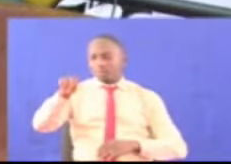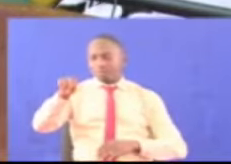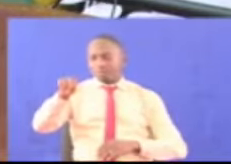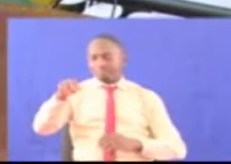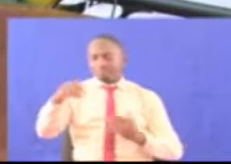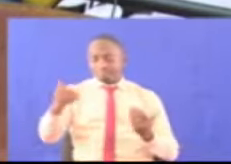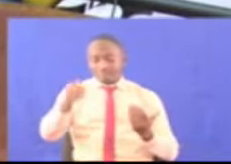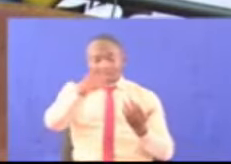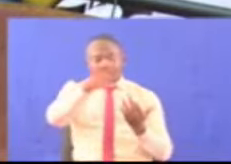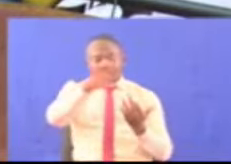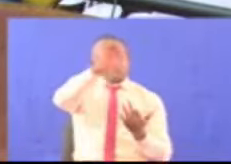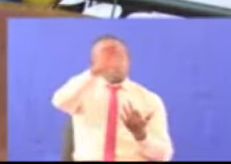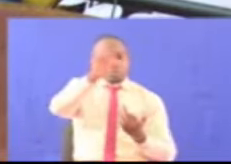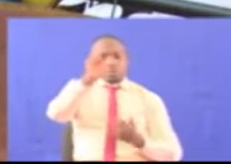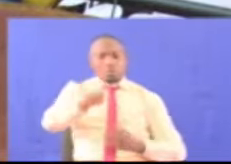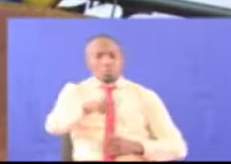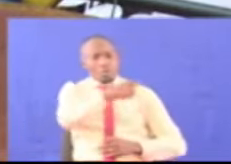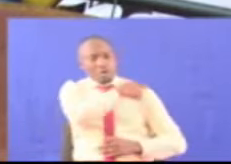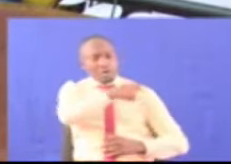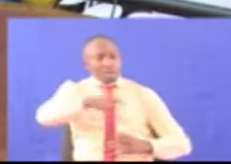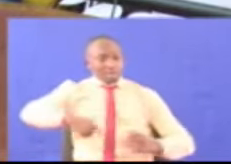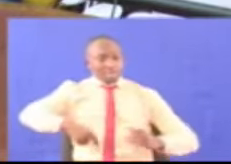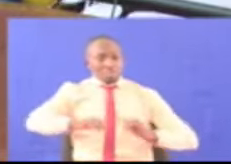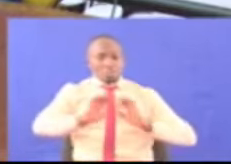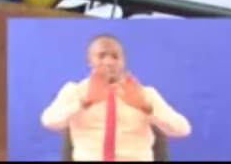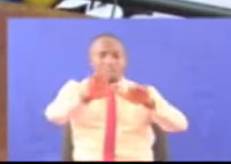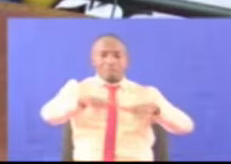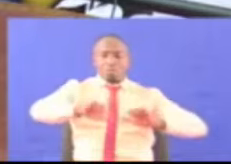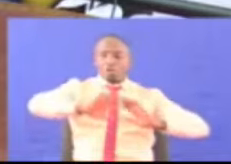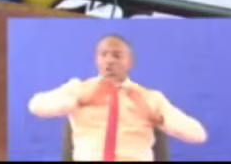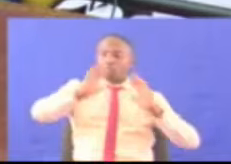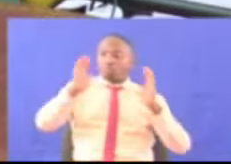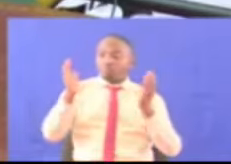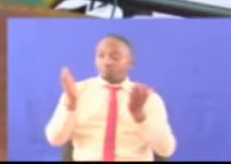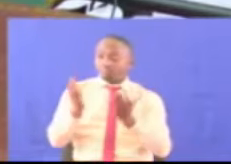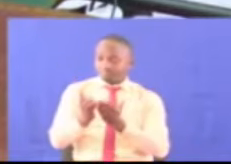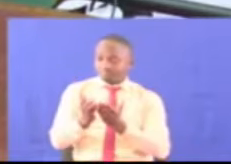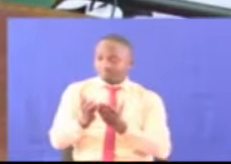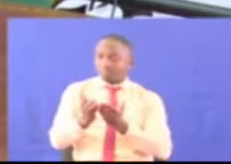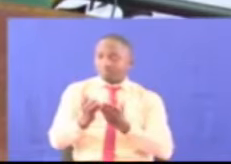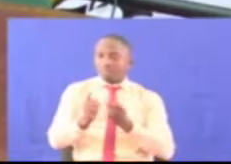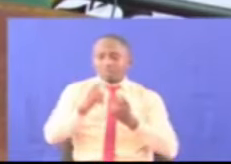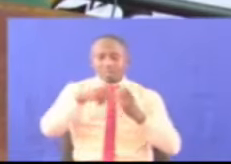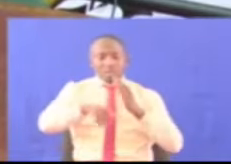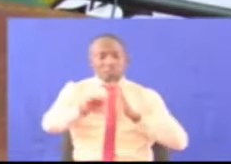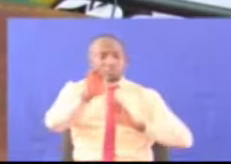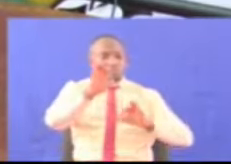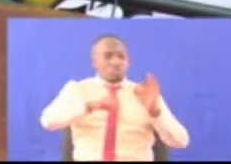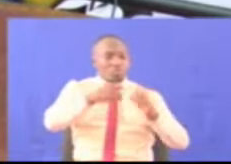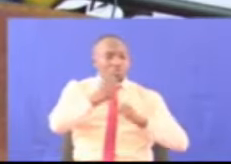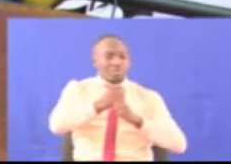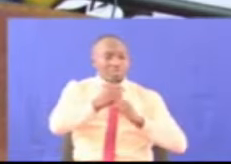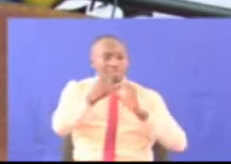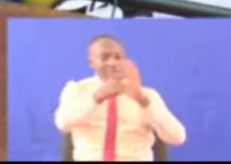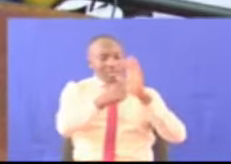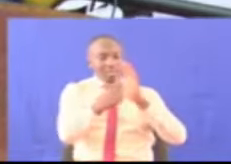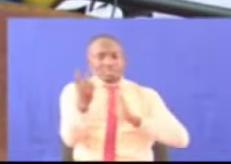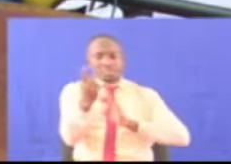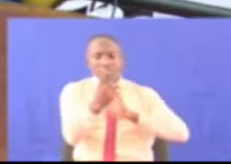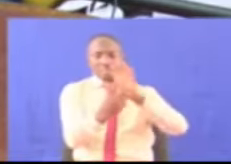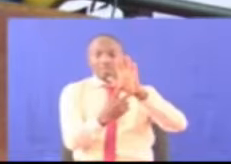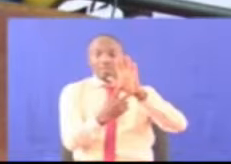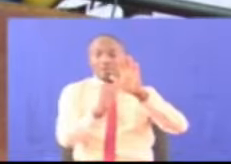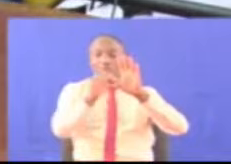kwa kuchaguliwa kuwa rais wa mabunge duniani, Inter-Parliamentary Union, katika uchaguzi uliofanyika tarehe 27 Oktoba